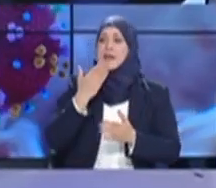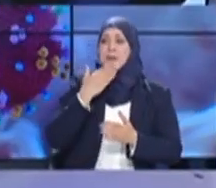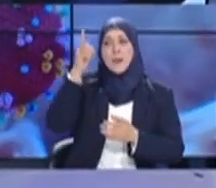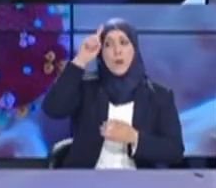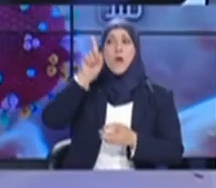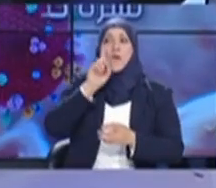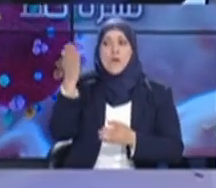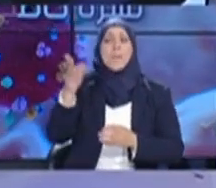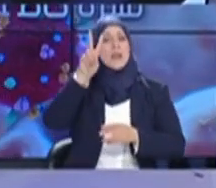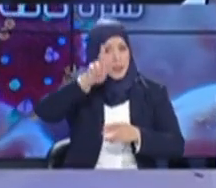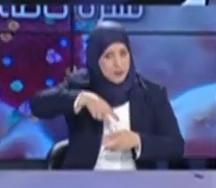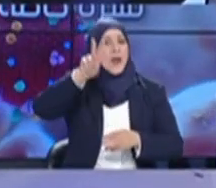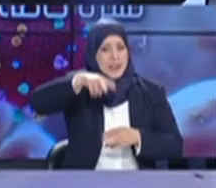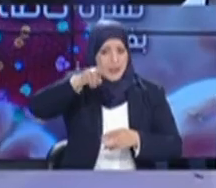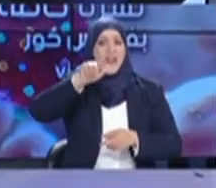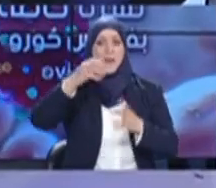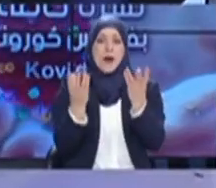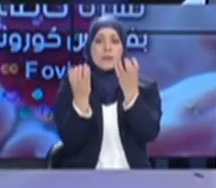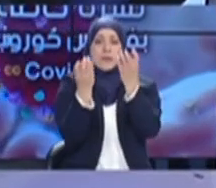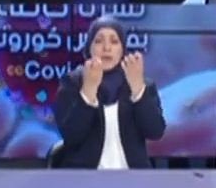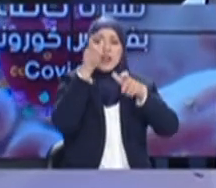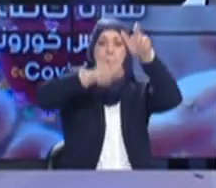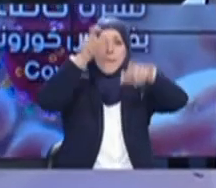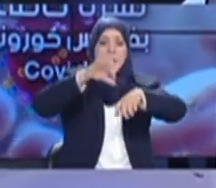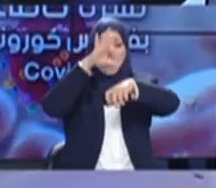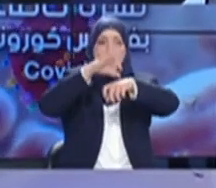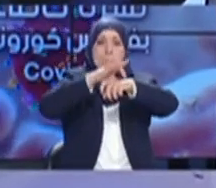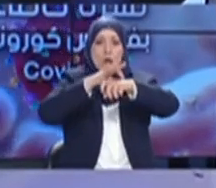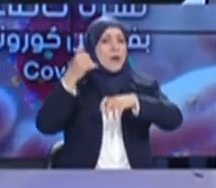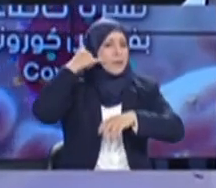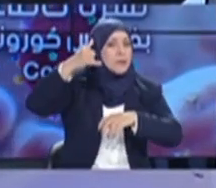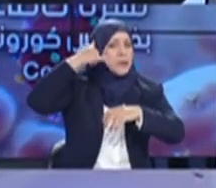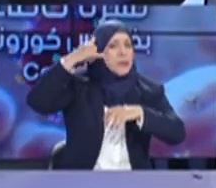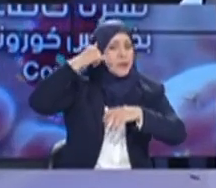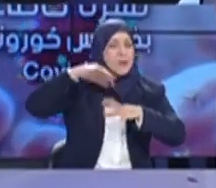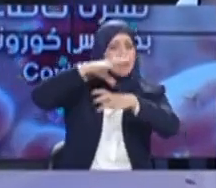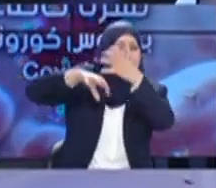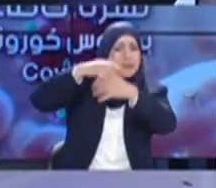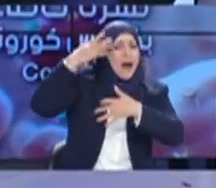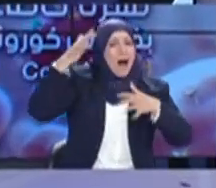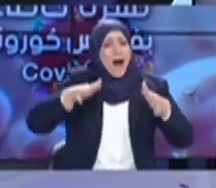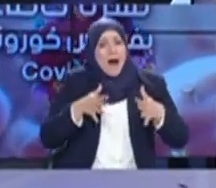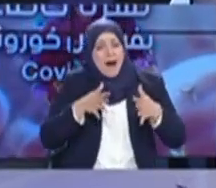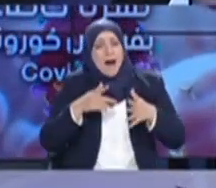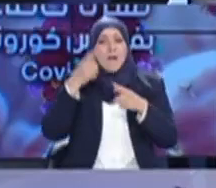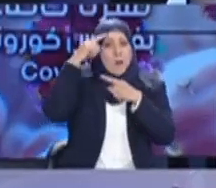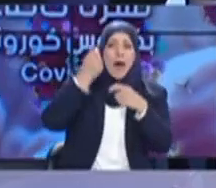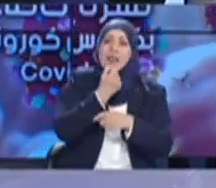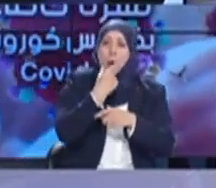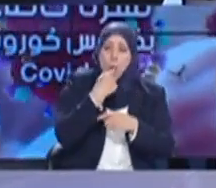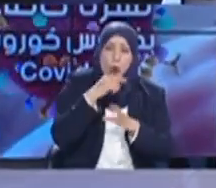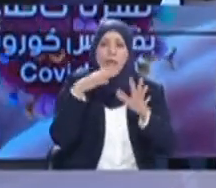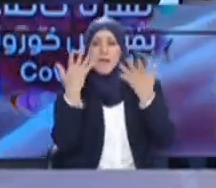فيك. صحيح هو عندنا برشا مرضى يتصلوا بنا قاعدين داخلين بعضهم شوية بالنسبة للأدوية نتاعهم،